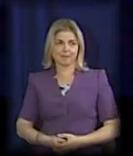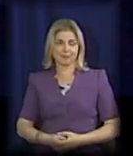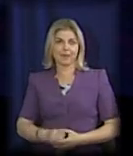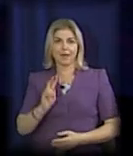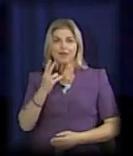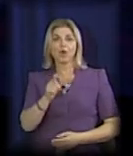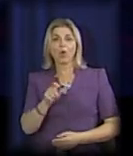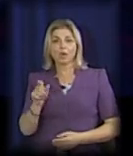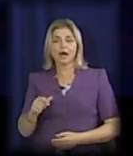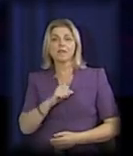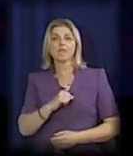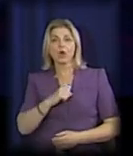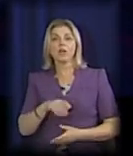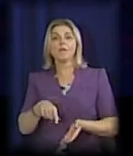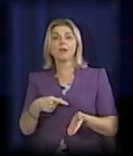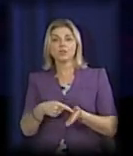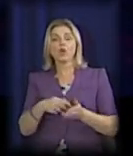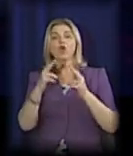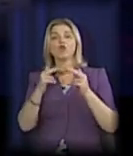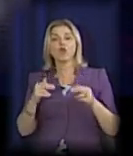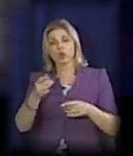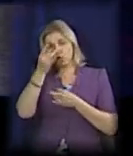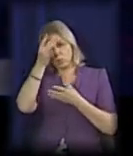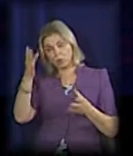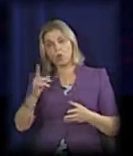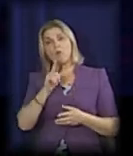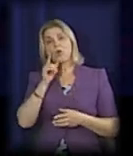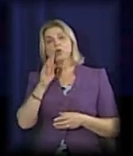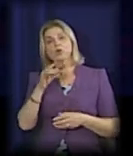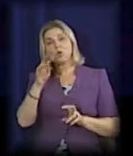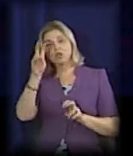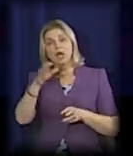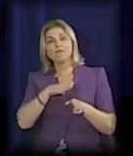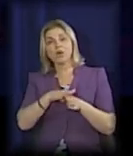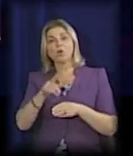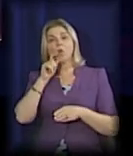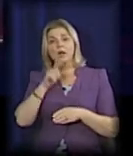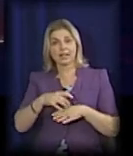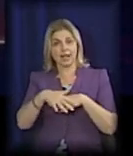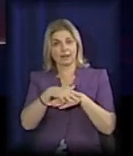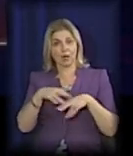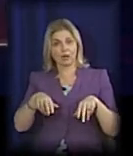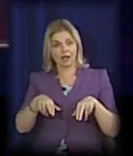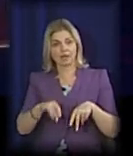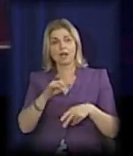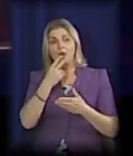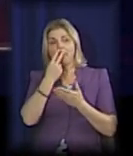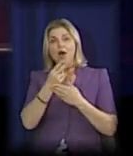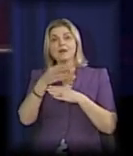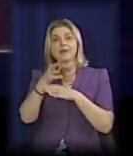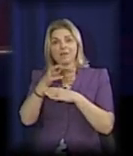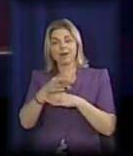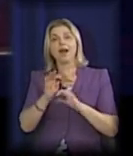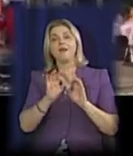Миколаївці, вихованці міського палацу культури «Молодіжний» виконували український народний танець. Відео з телеканалом поділилися батьки